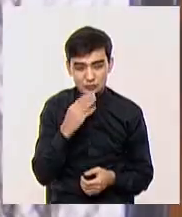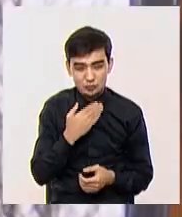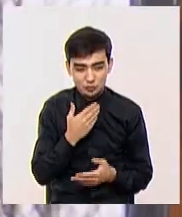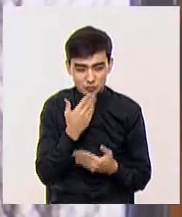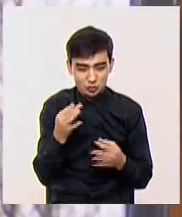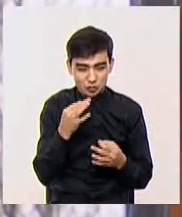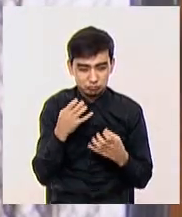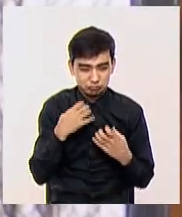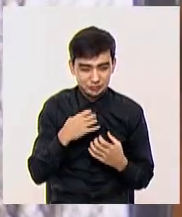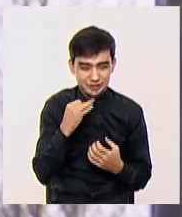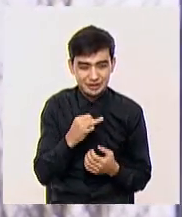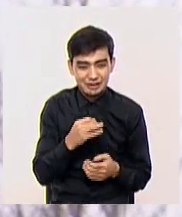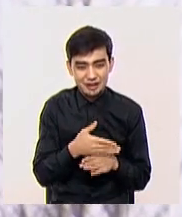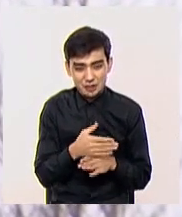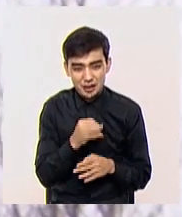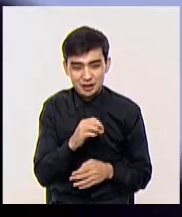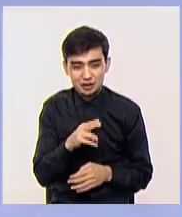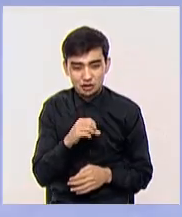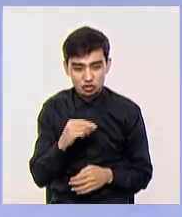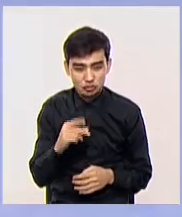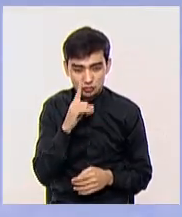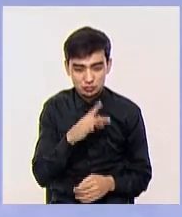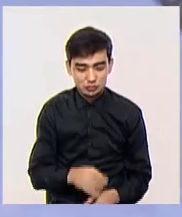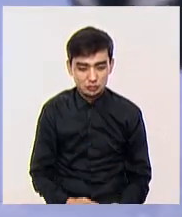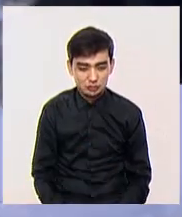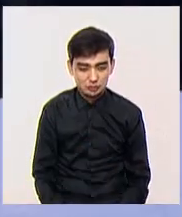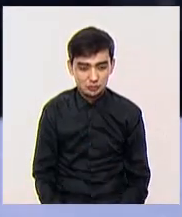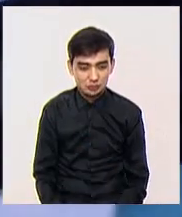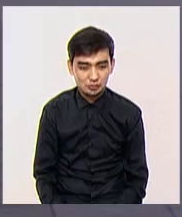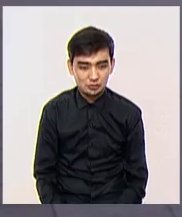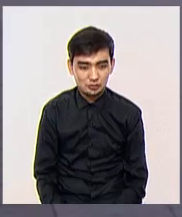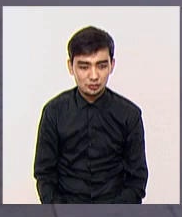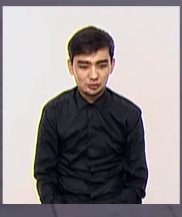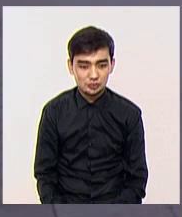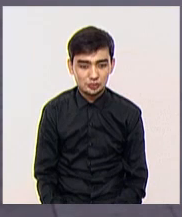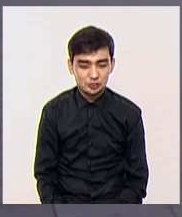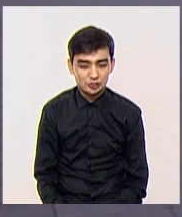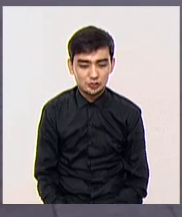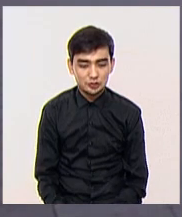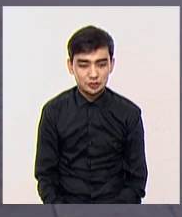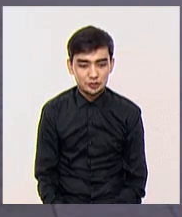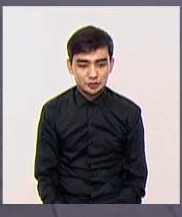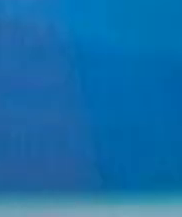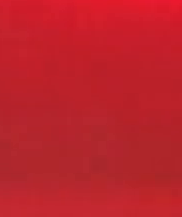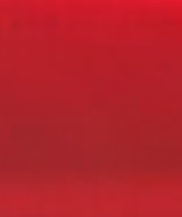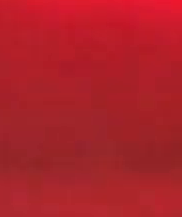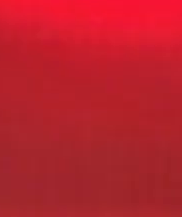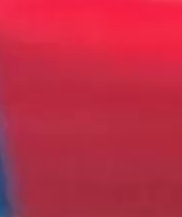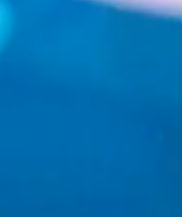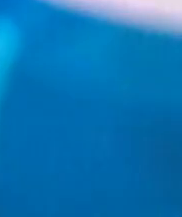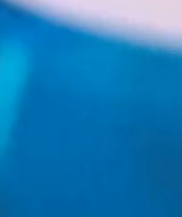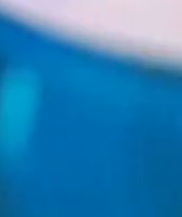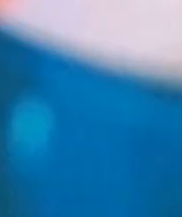мясные блюда, но никакой рыбы и дичи. Далее на Сипова, Дидар Елеуф, Информбюро, Нур-Султан.